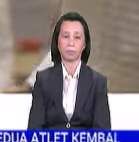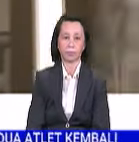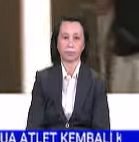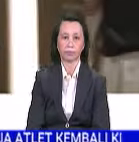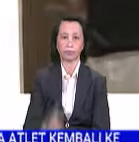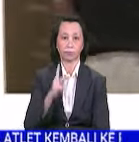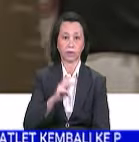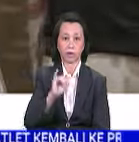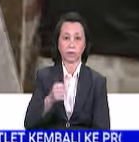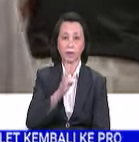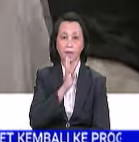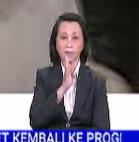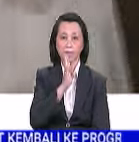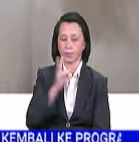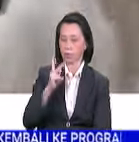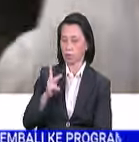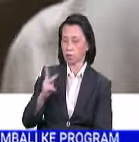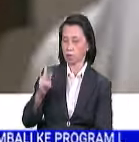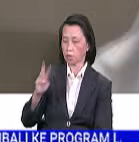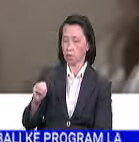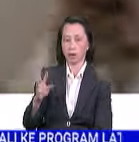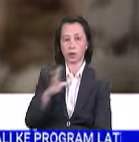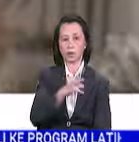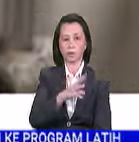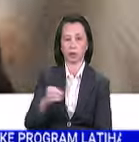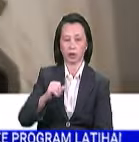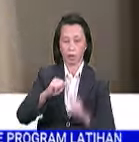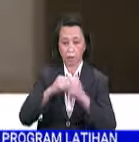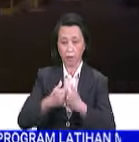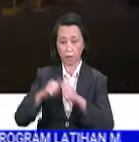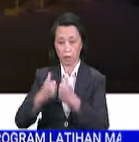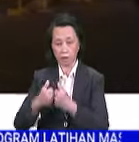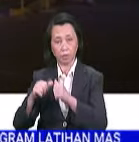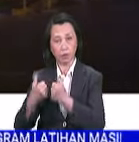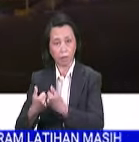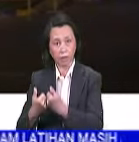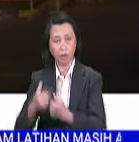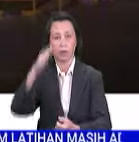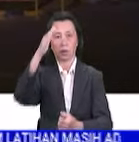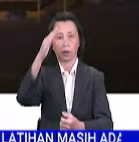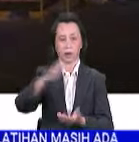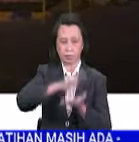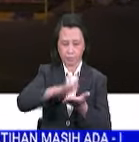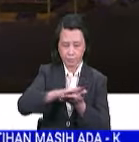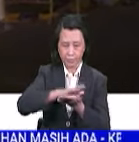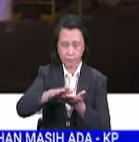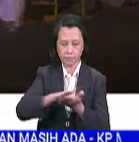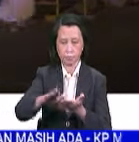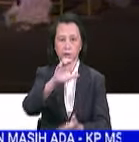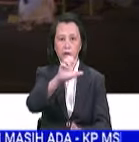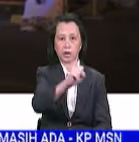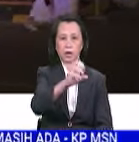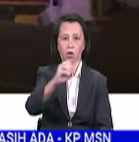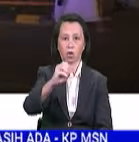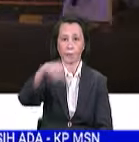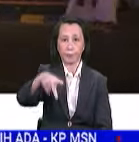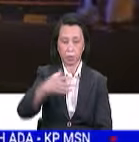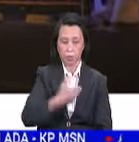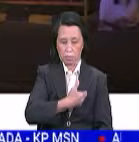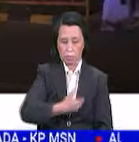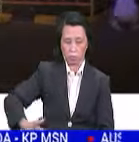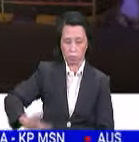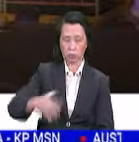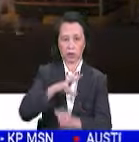Tambah beliau lagi, KKM bersama kementerian dan agensi-agensi berkaitan akan mengemaskini SOP umrah